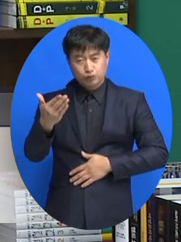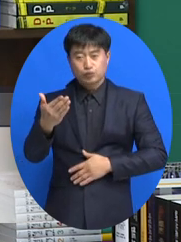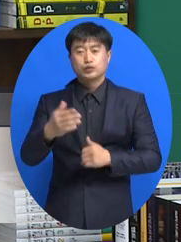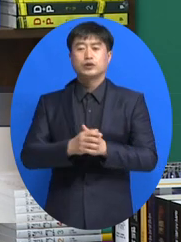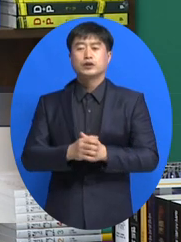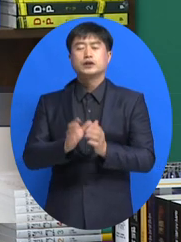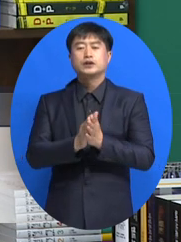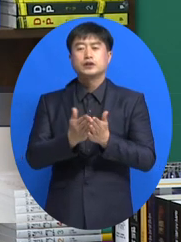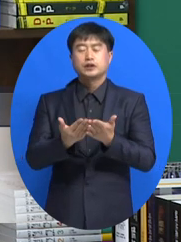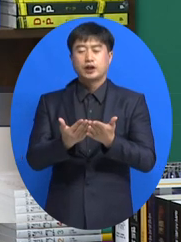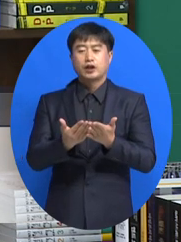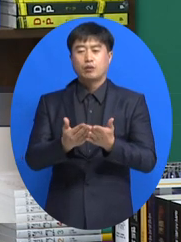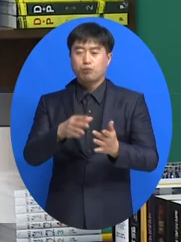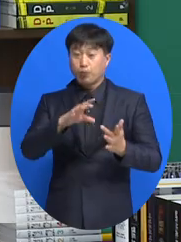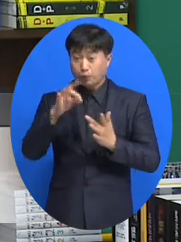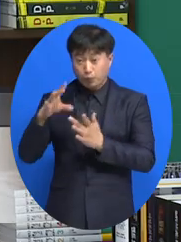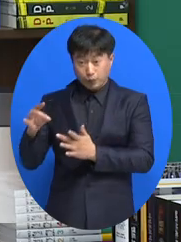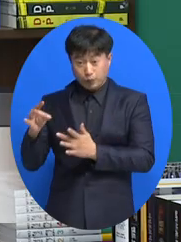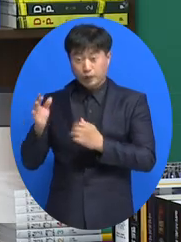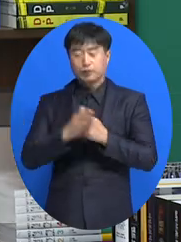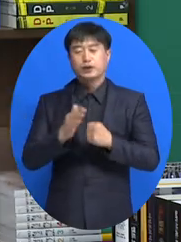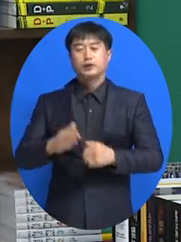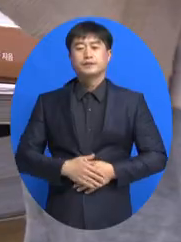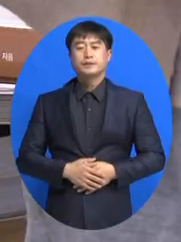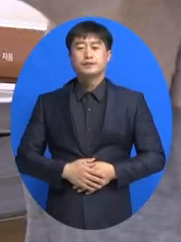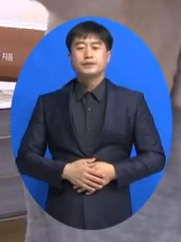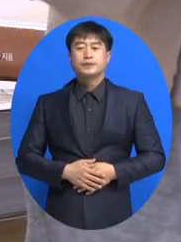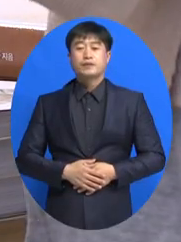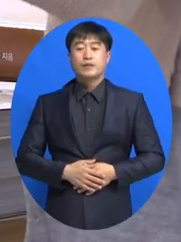던질 수 있는 책들 위주로 고르다 보니까